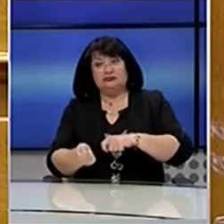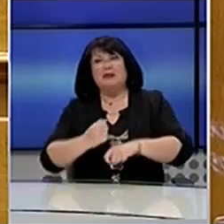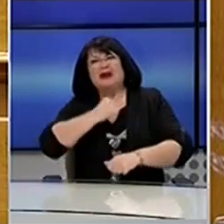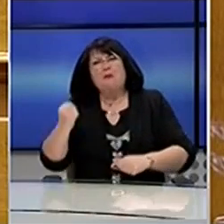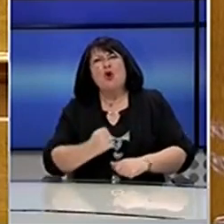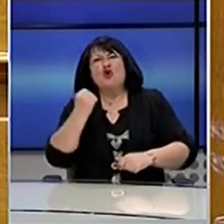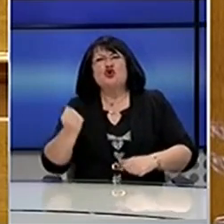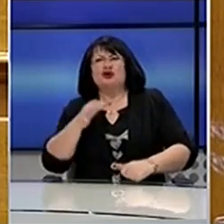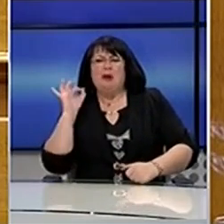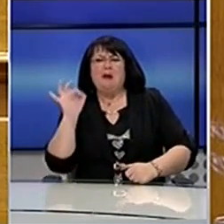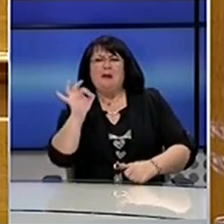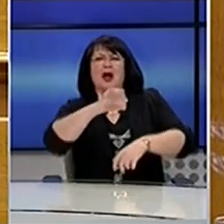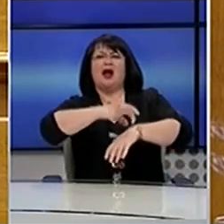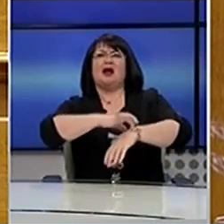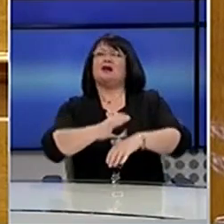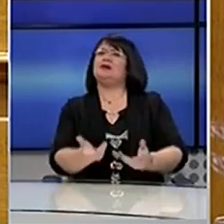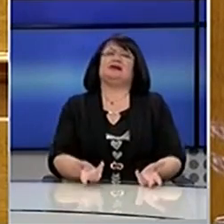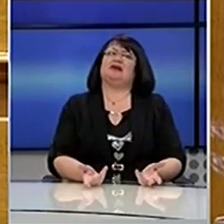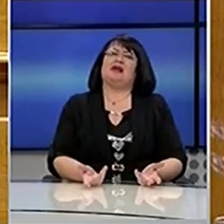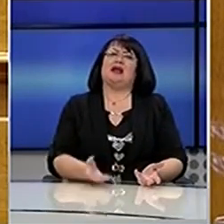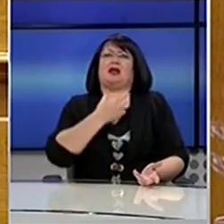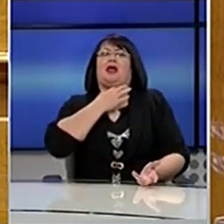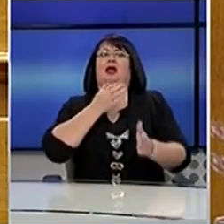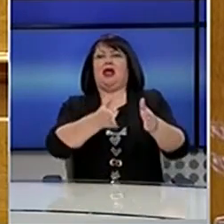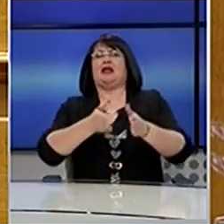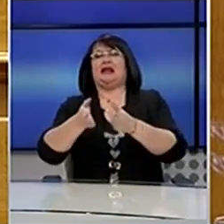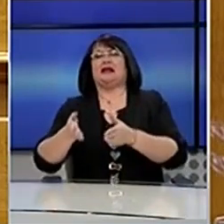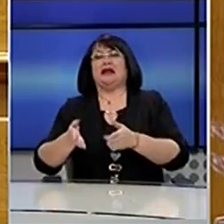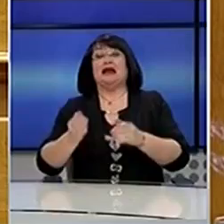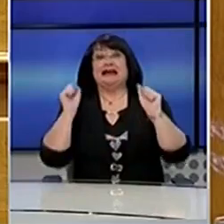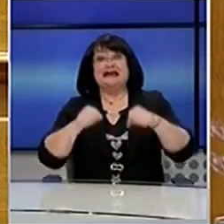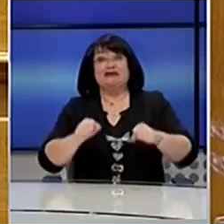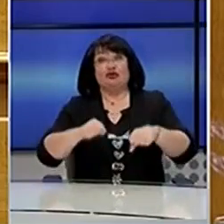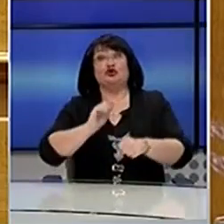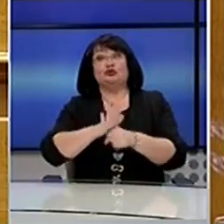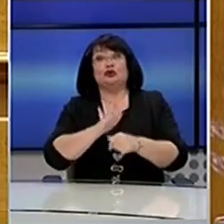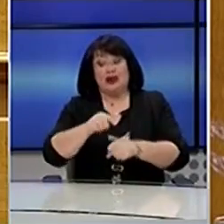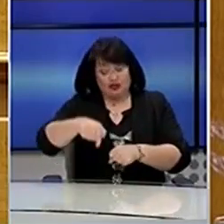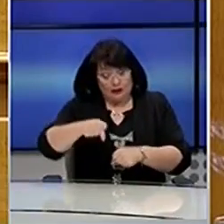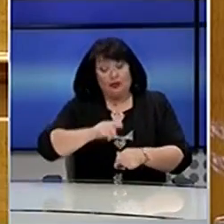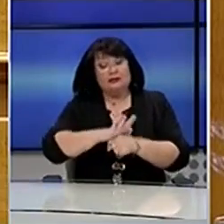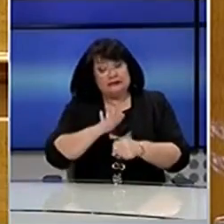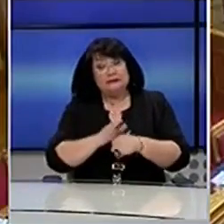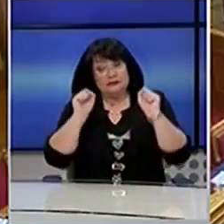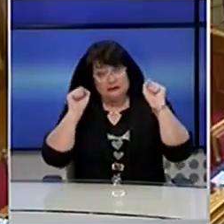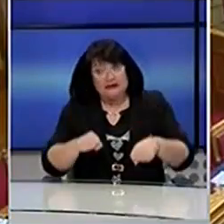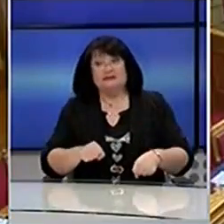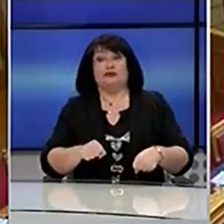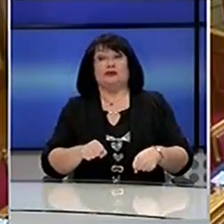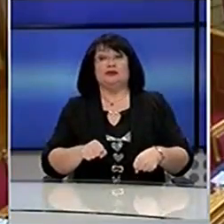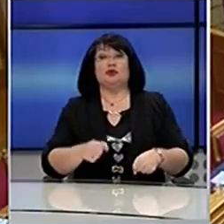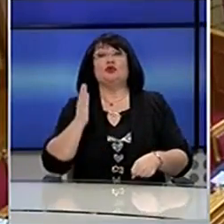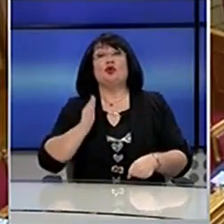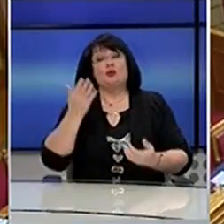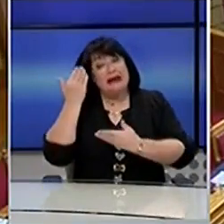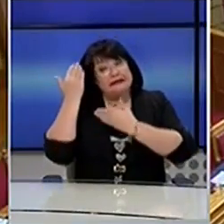πόνου προς τις μονάδες εντατικής. Ας συμφωνήσουμε λοιπόν τουλάχιστον σήμερα σε αυτήν την αίθουσα ότι μπορούμε